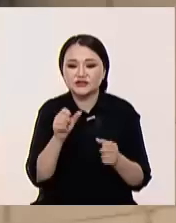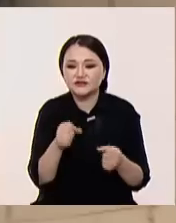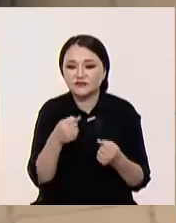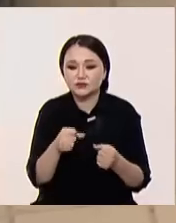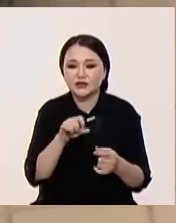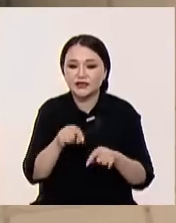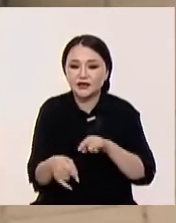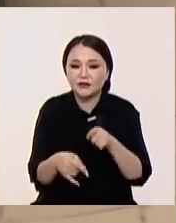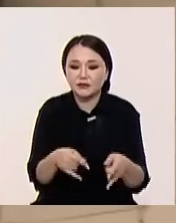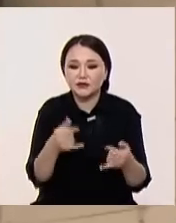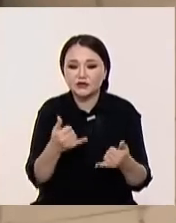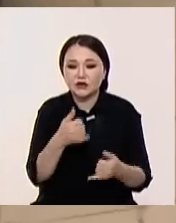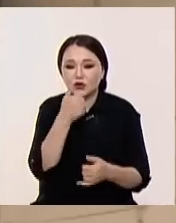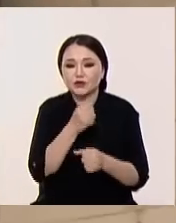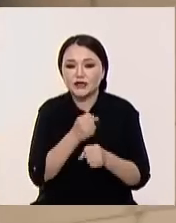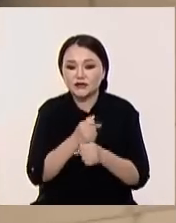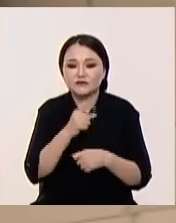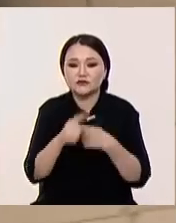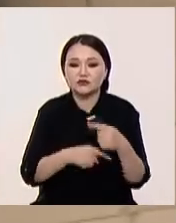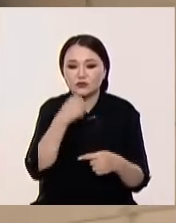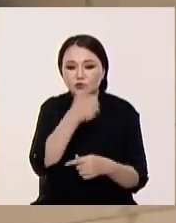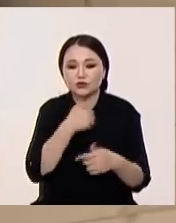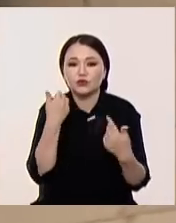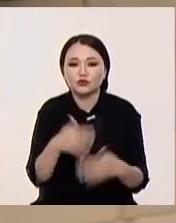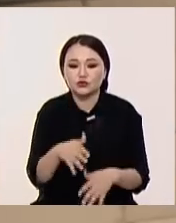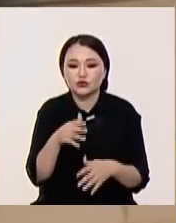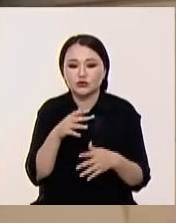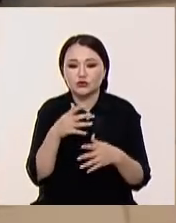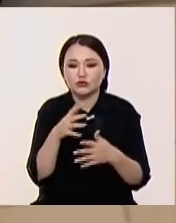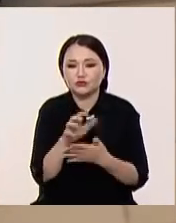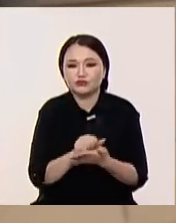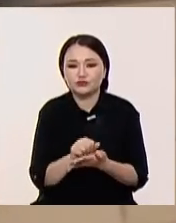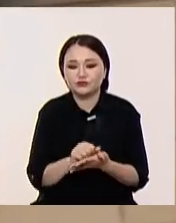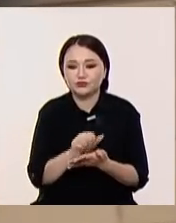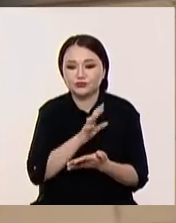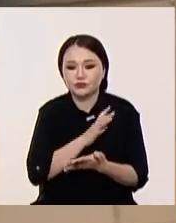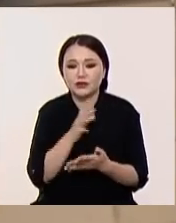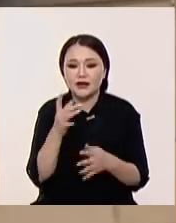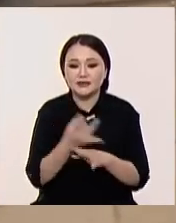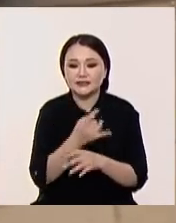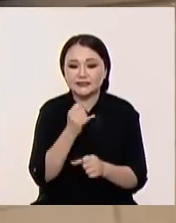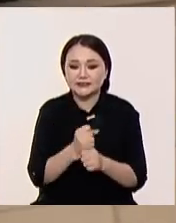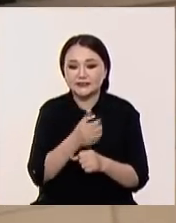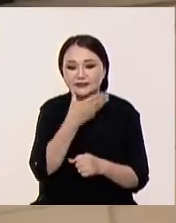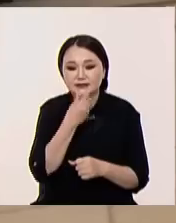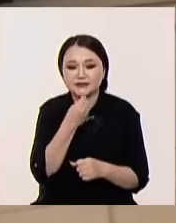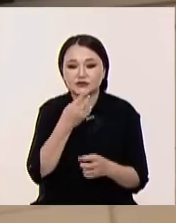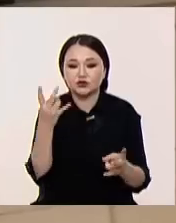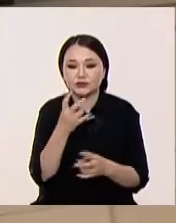яма. Биыл жасайды, келесі жылы уже бычыт болып жатады ғой. Bir жасау керек, әдемі қылып жасау